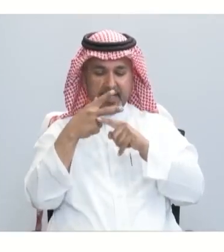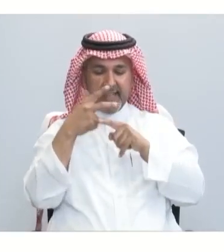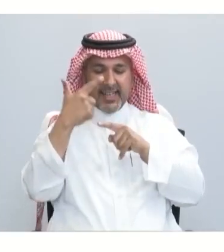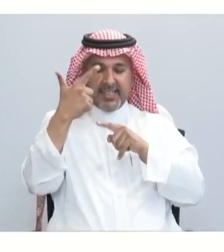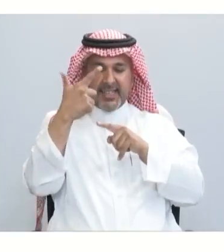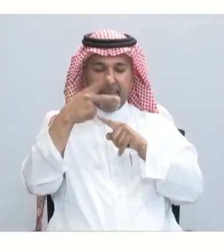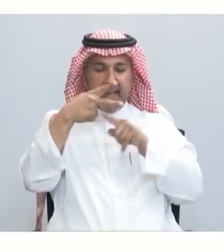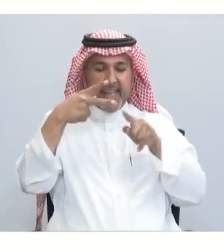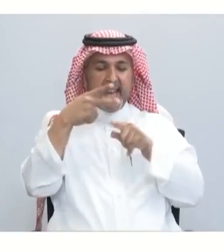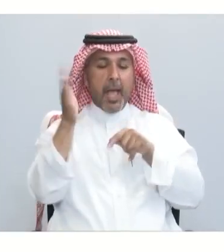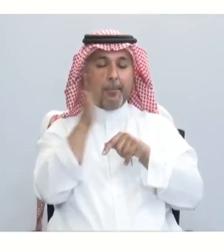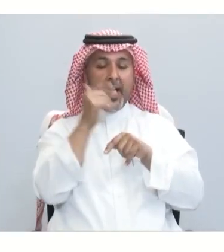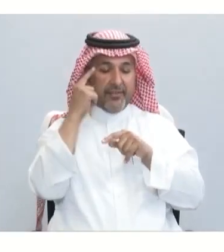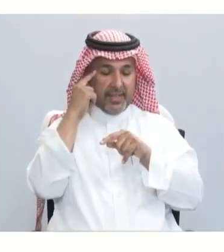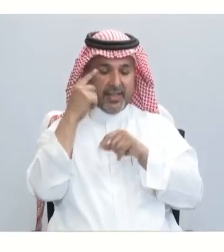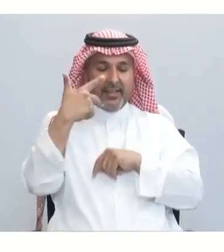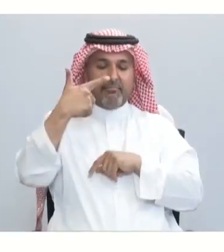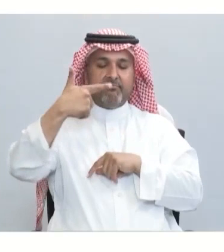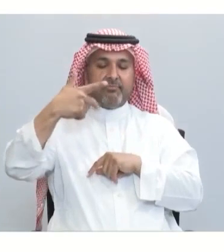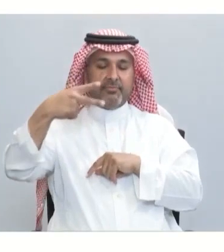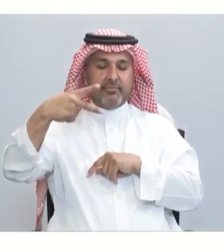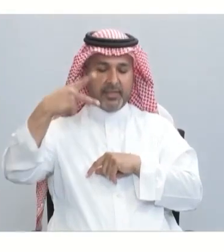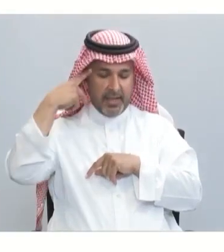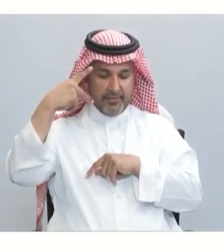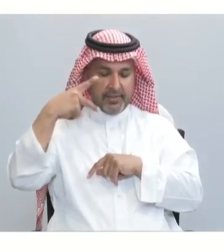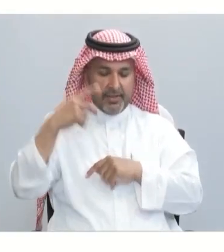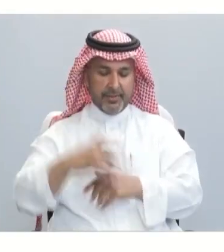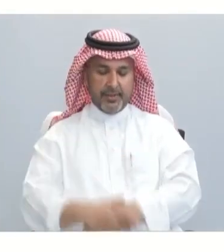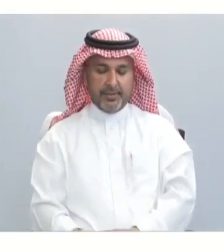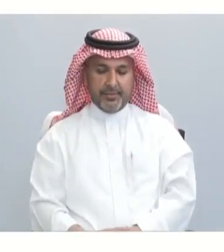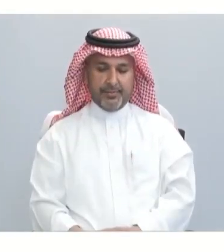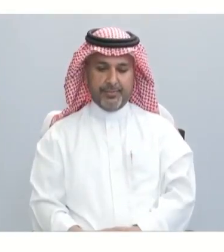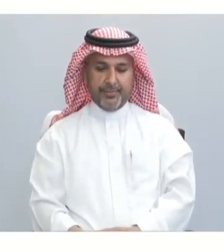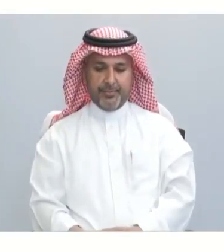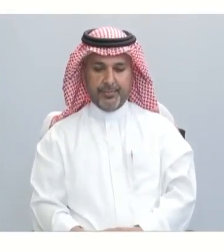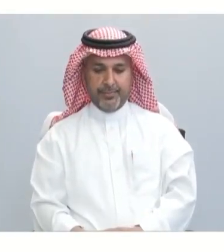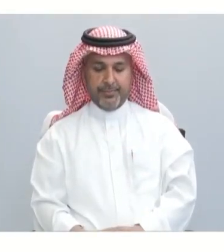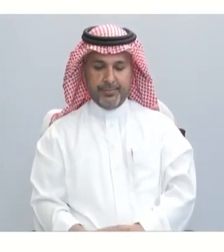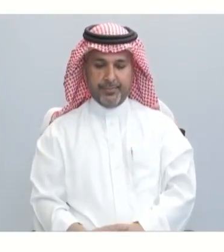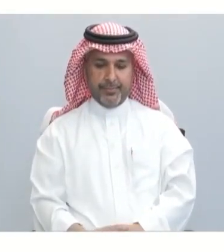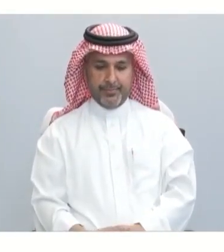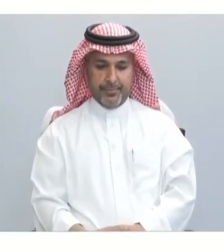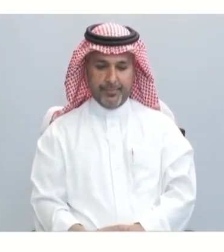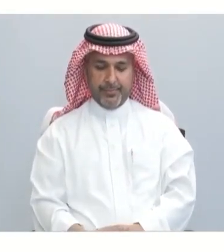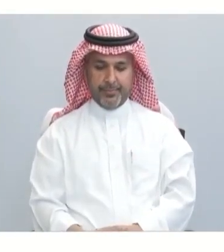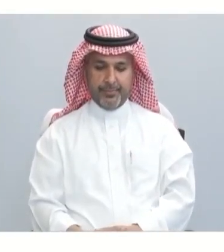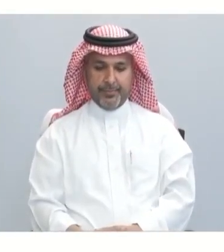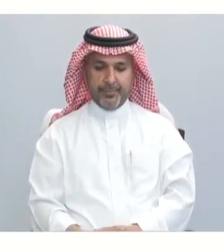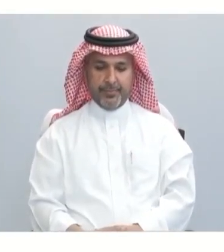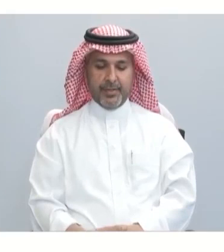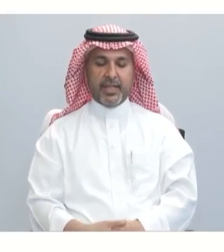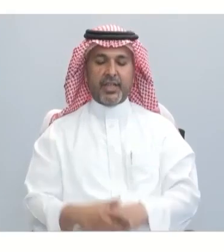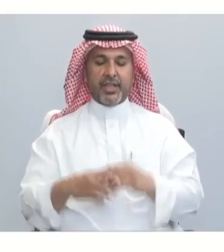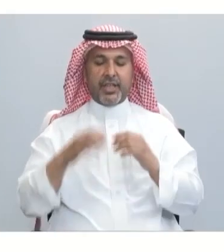اكبر او يساوي من شرط اللي هو الجذر نسميه شرط الجذر طبعا هذا زي ما قلنا لا لازم